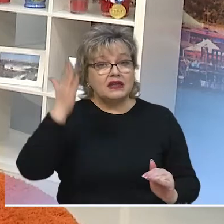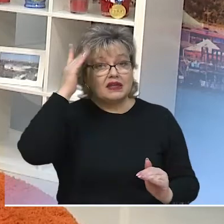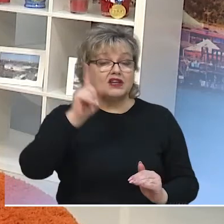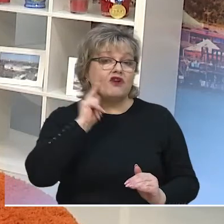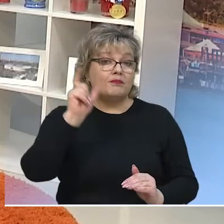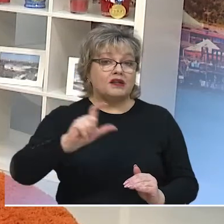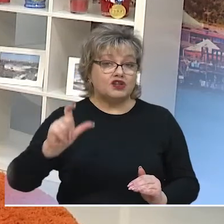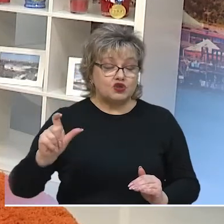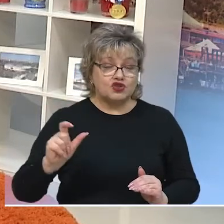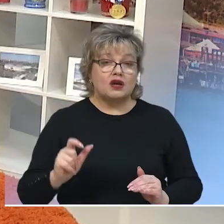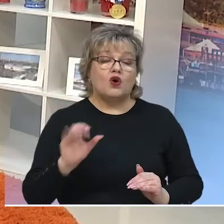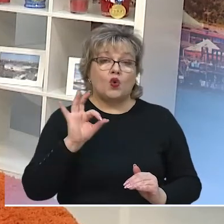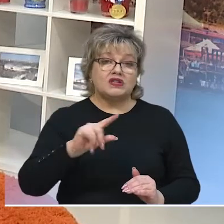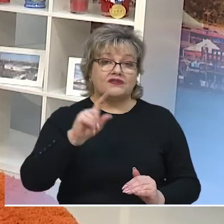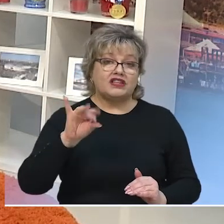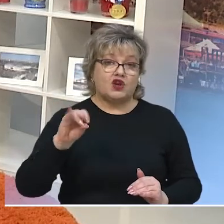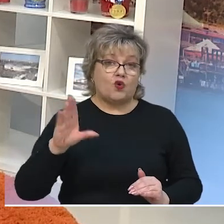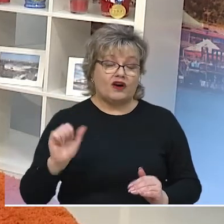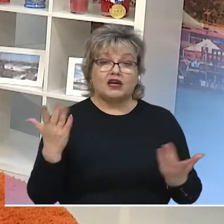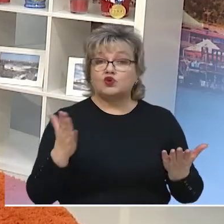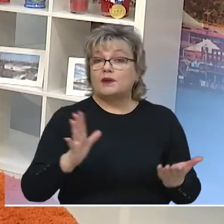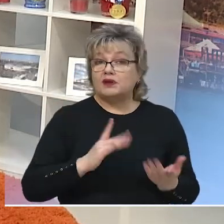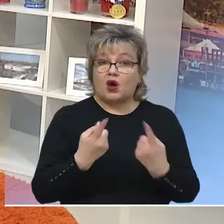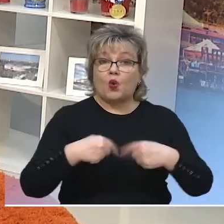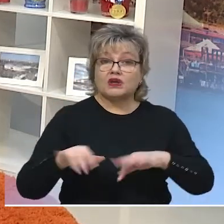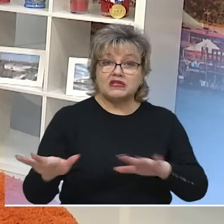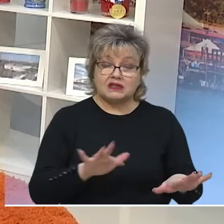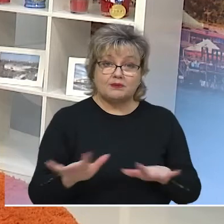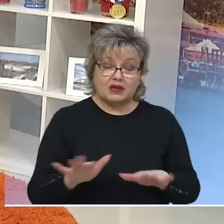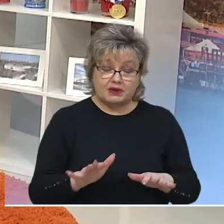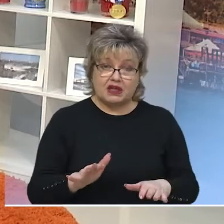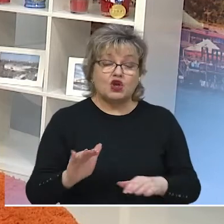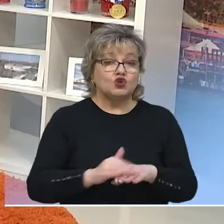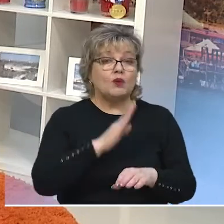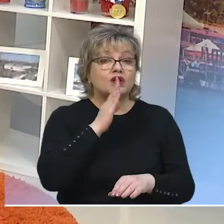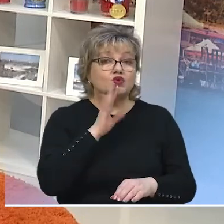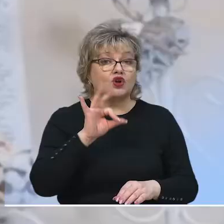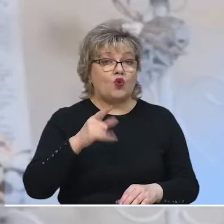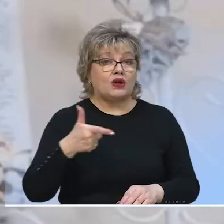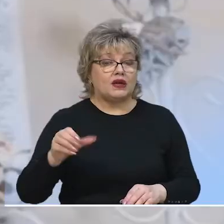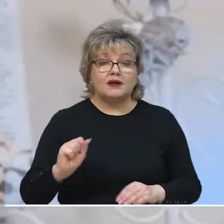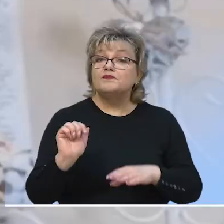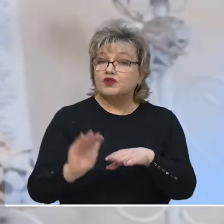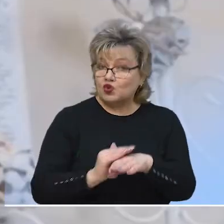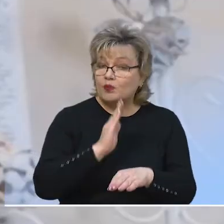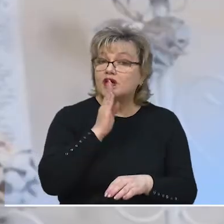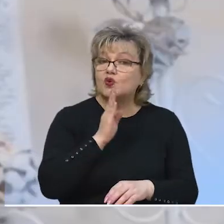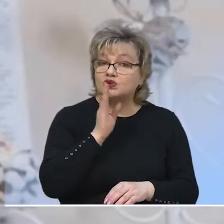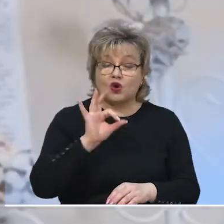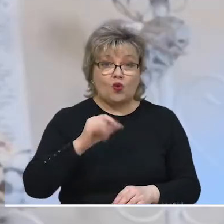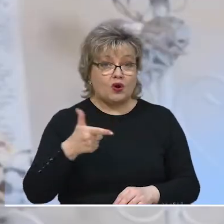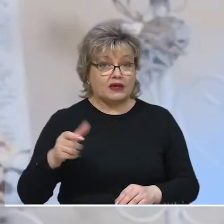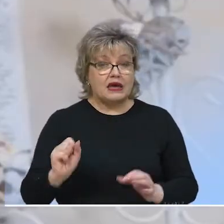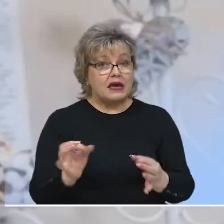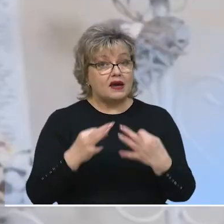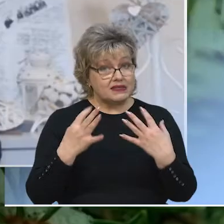молодежи, «Синергия талантов», Ольга Звонарева, которая и была организатором мероприятия. Доброе утро, Ольга. Доброе утро.